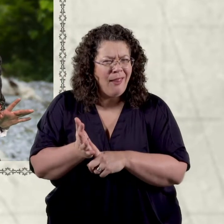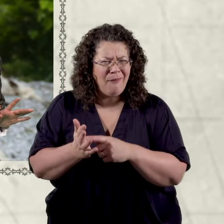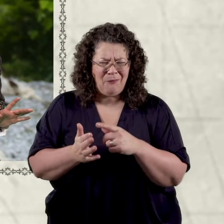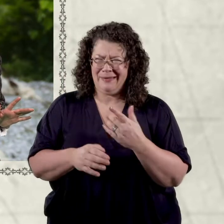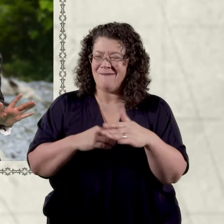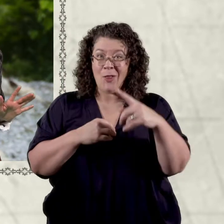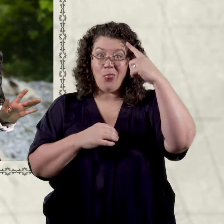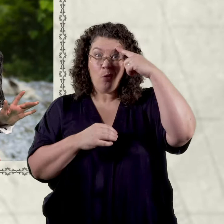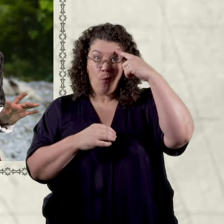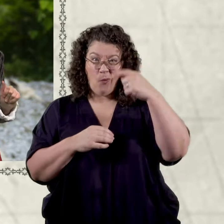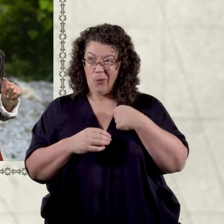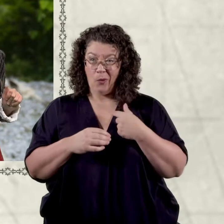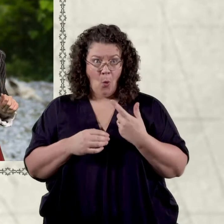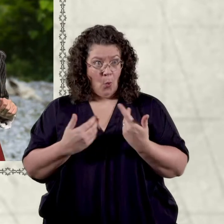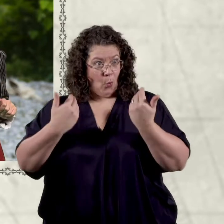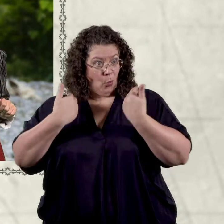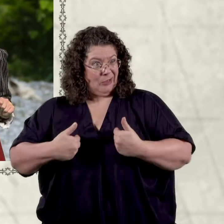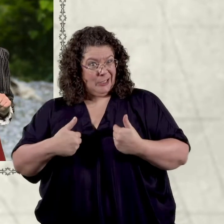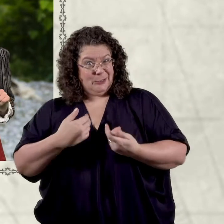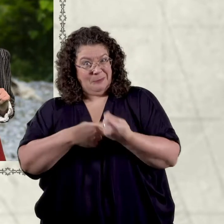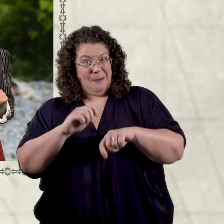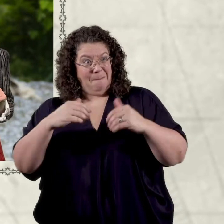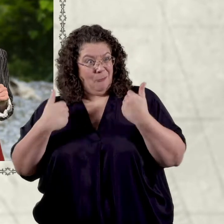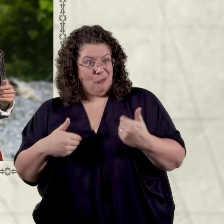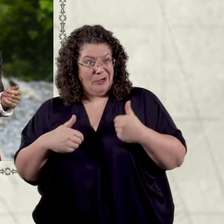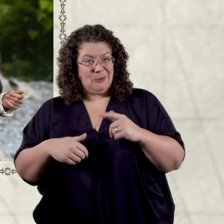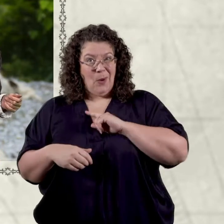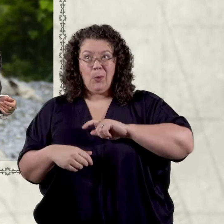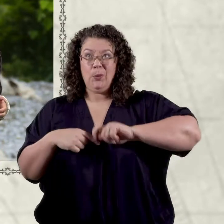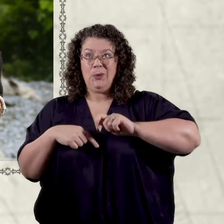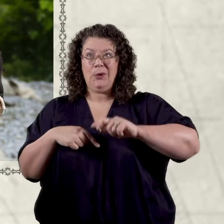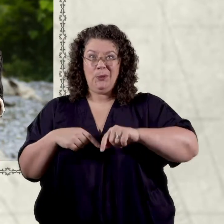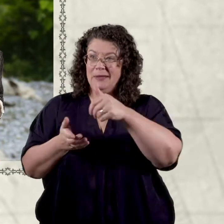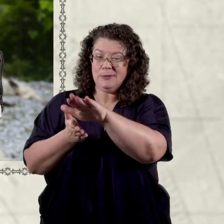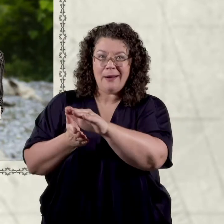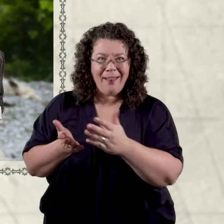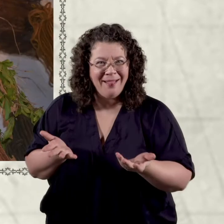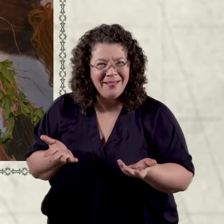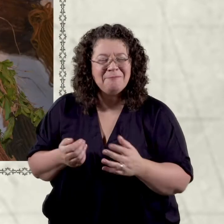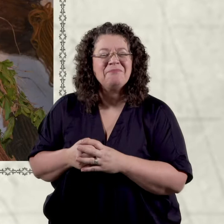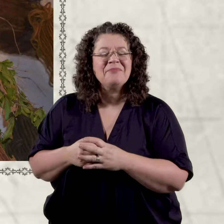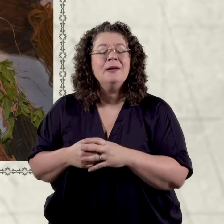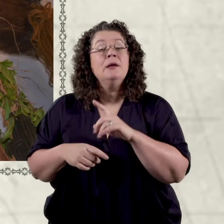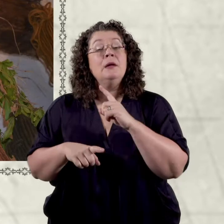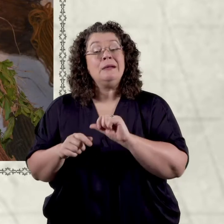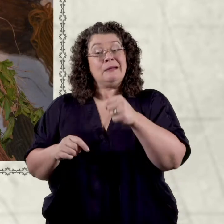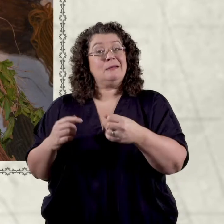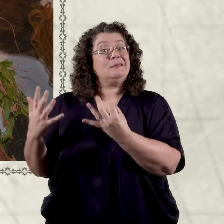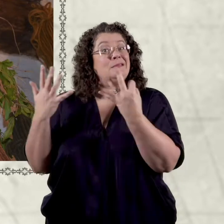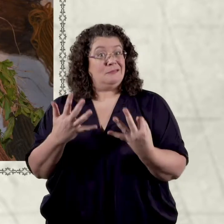tŷ bach? Fi. Ta beth. Symudwn ymlaen at gam 8,